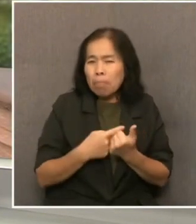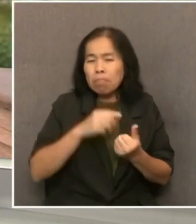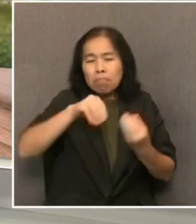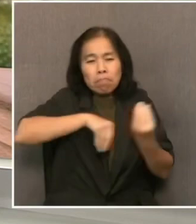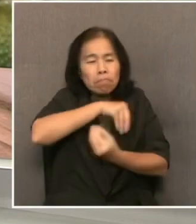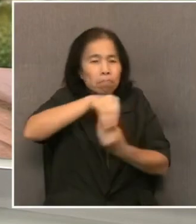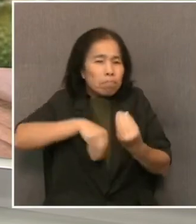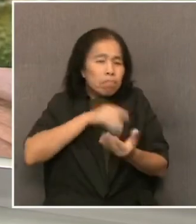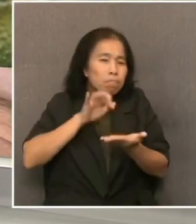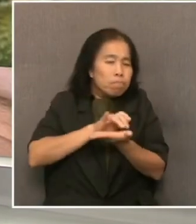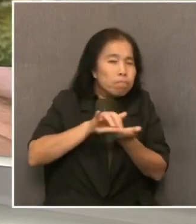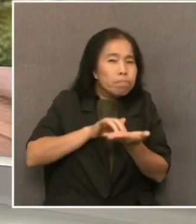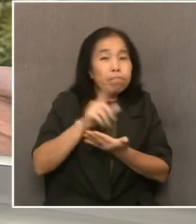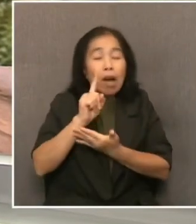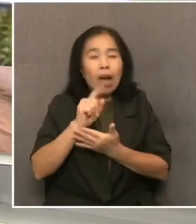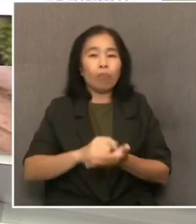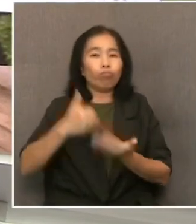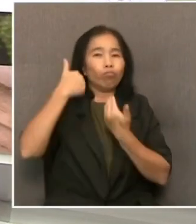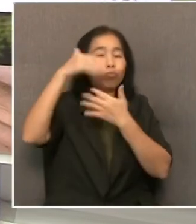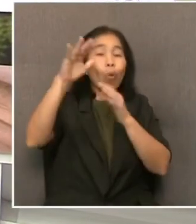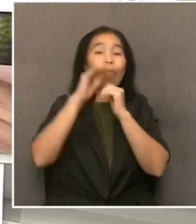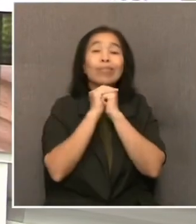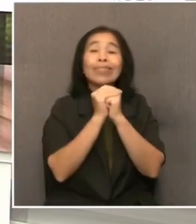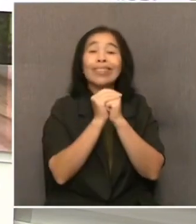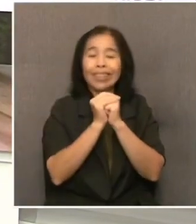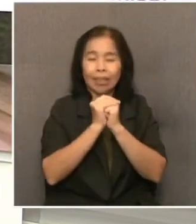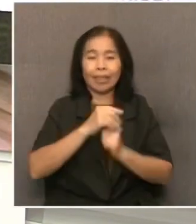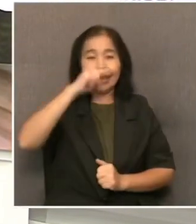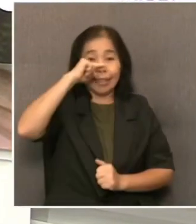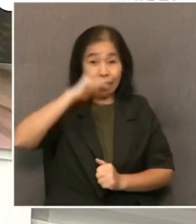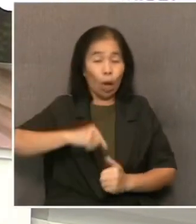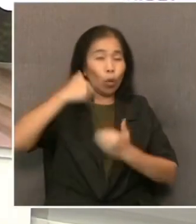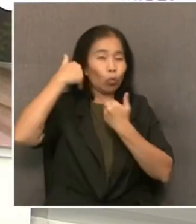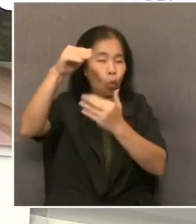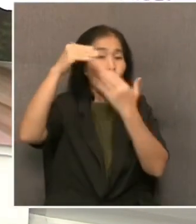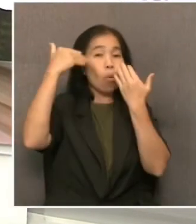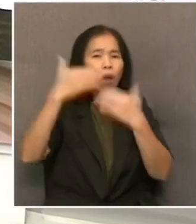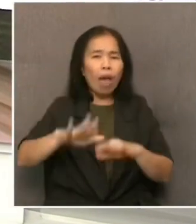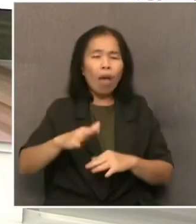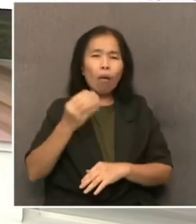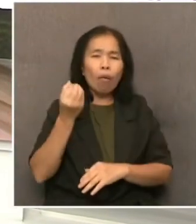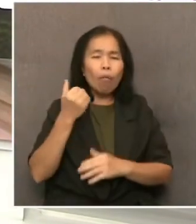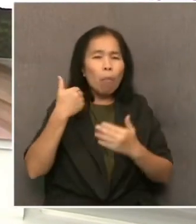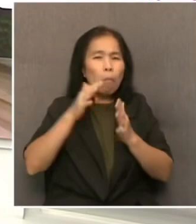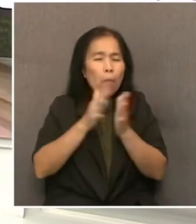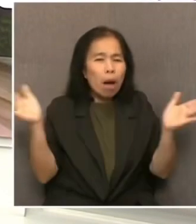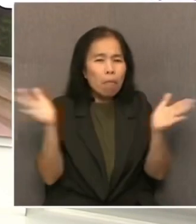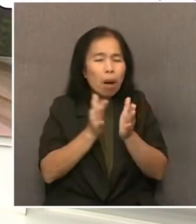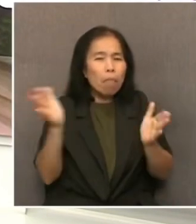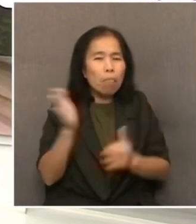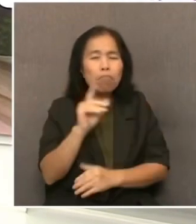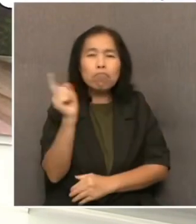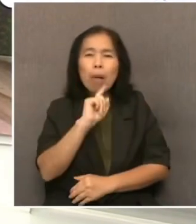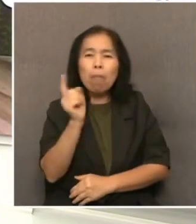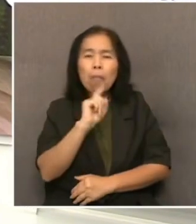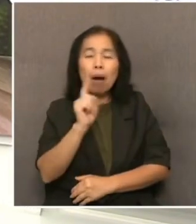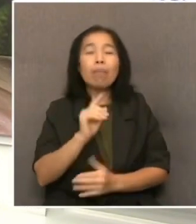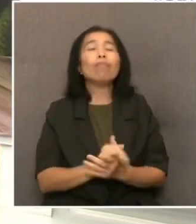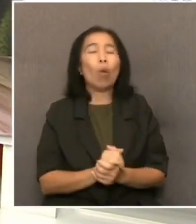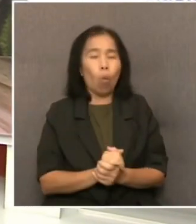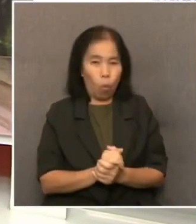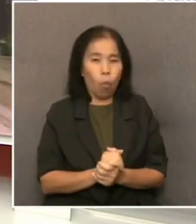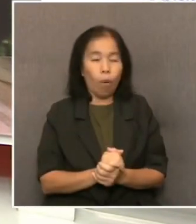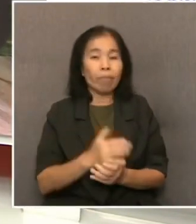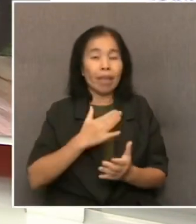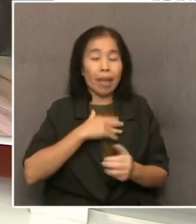ดูกันหน่อยนะคะว่าตลาดใหญ่อย่างจีนเนี่ยไทยเราทรงทุเรียนไปแล้วมากน้อยขนาดไหนนะคะในช่วงหลายปีที่ผ่านมานี่ค่ะเอา